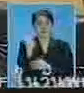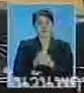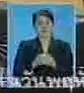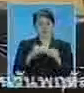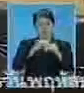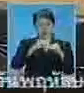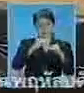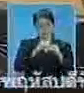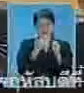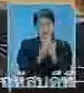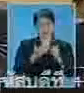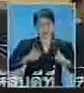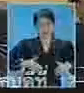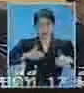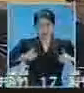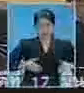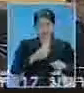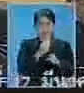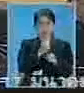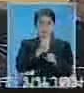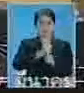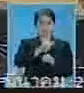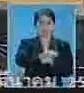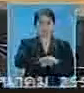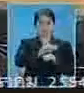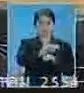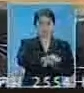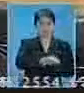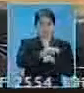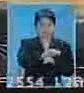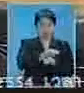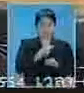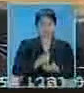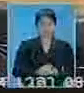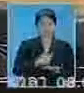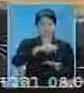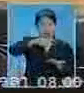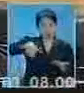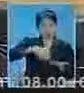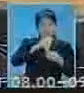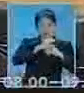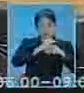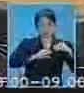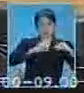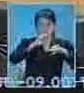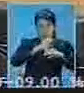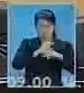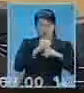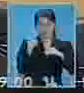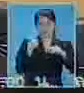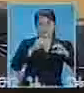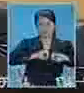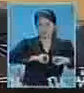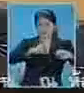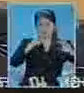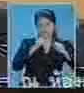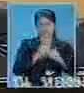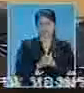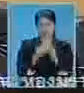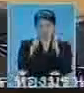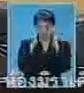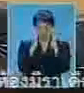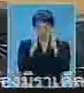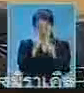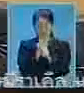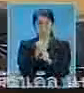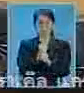ากการทำเกษตรกรรมเหล่านี้ก็เป็นโครงการนะครับที่มีความชัดเจนและเป็นความตั้งใจของรัฐบาลที่ดำเนิน